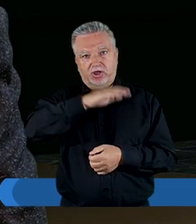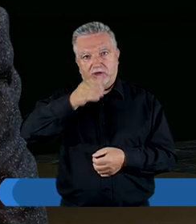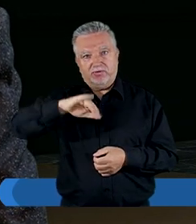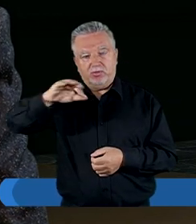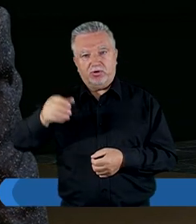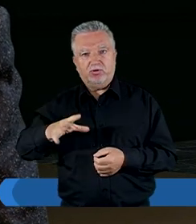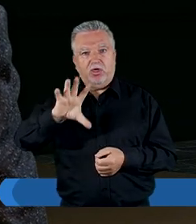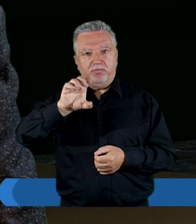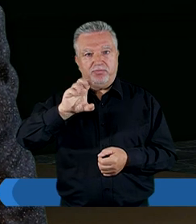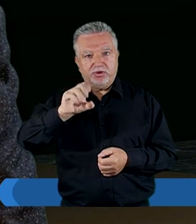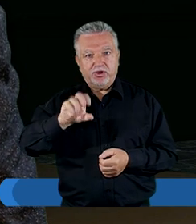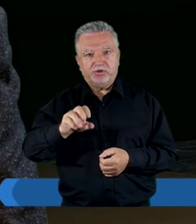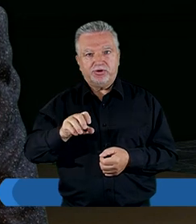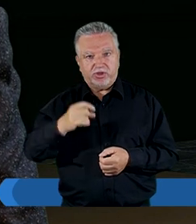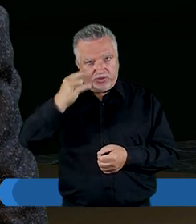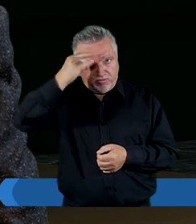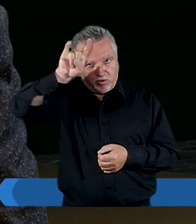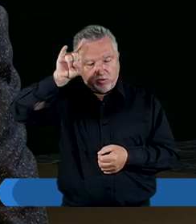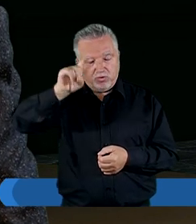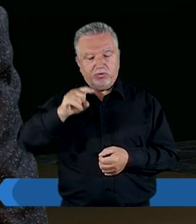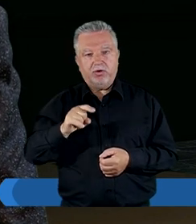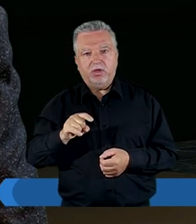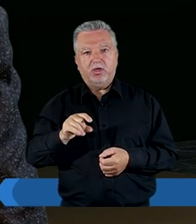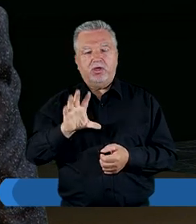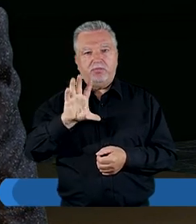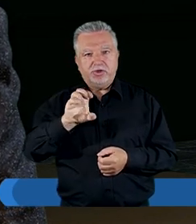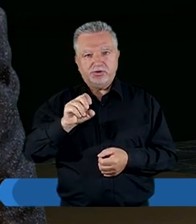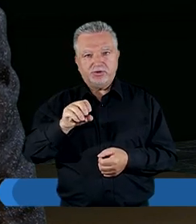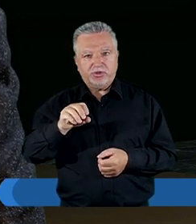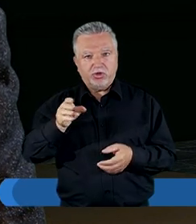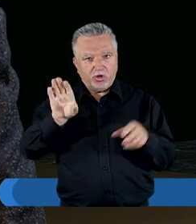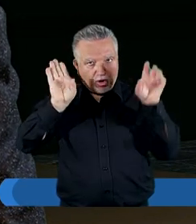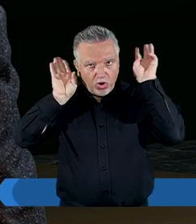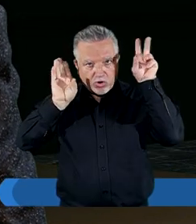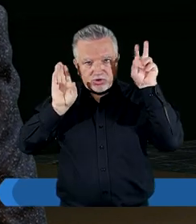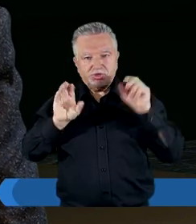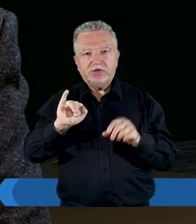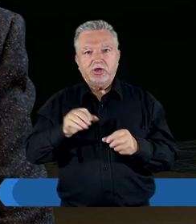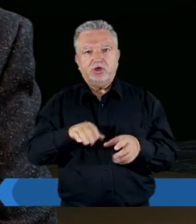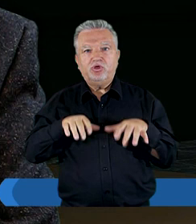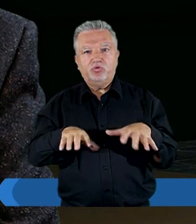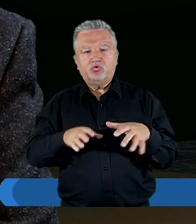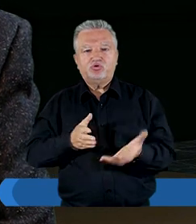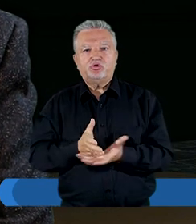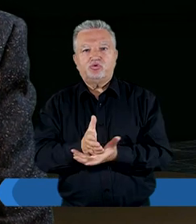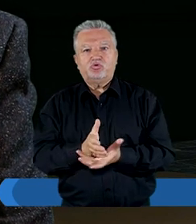par wołów i 500 oślic oraz bardzo wiele służby. A więc